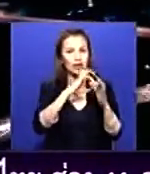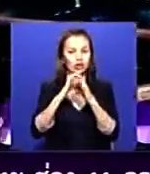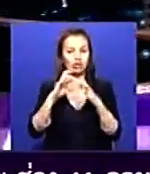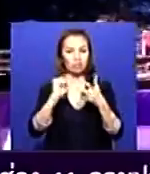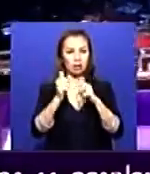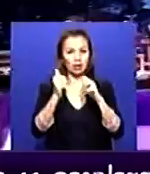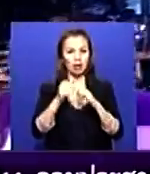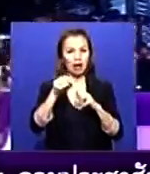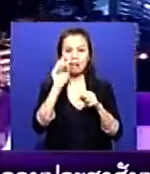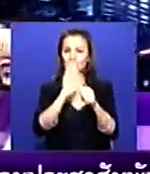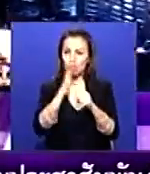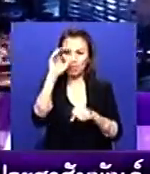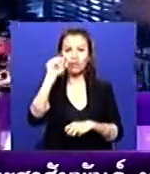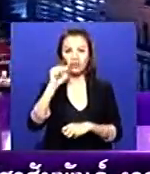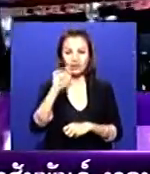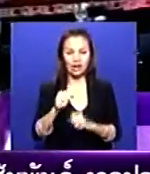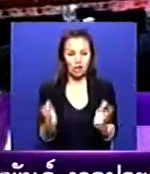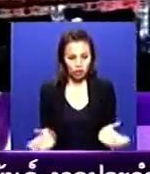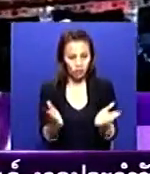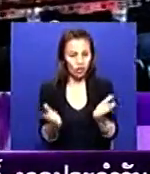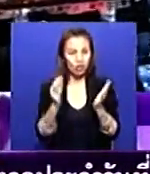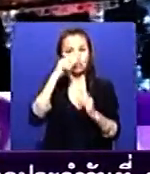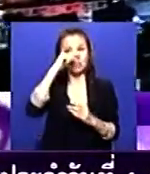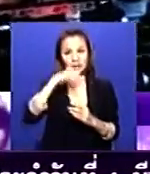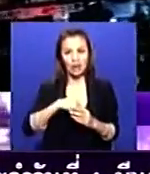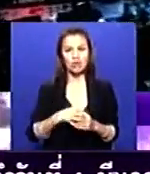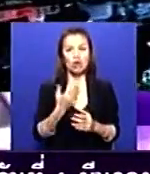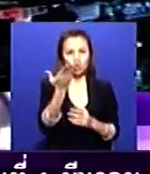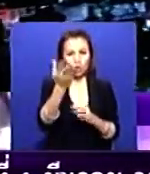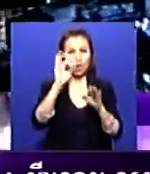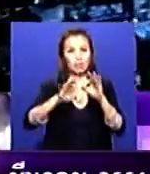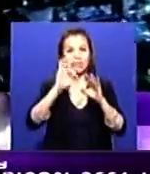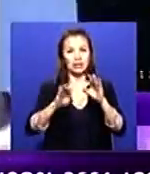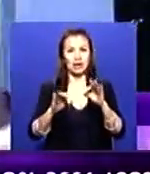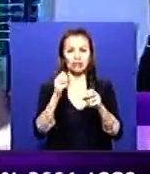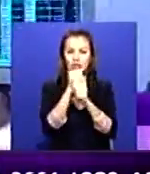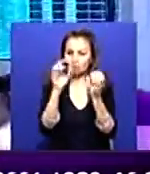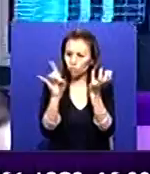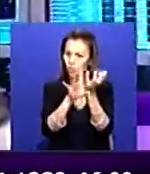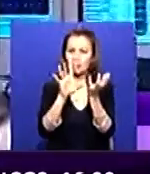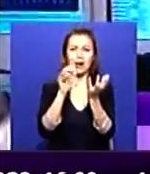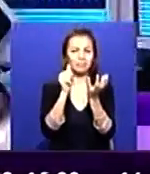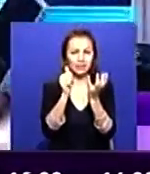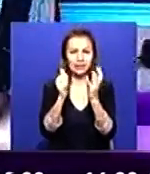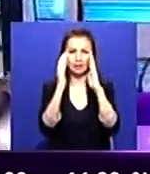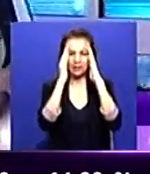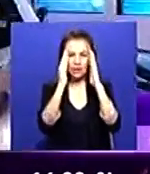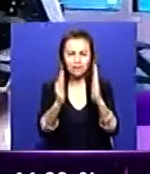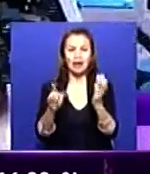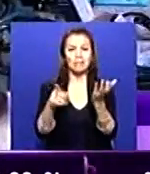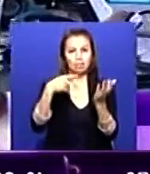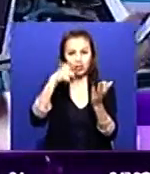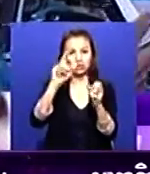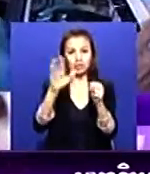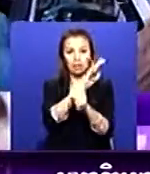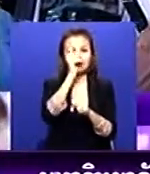ากขึ้นจึงได้รณรงค์ให้ประชาชนร่วมมือกันใช้พลังงานอย่างประหยัดและมีประสิทธิภาพด้วยการส่งเสริมให้เกิดการใช้อุปกรณ์ไฟฟ้า